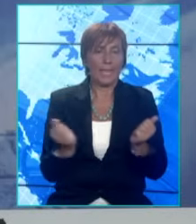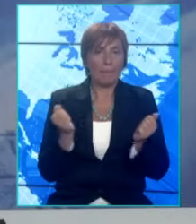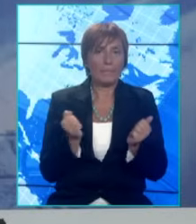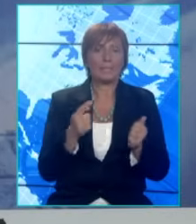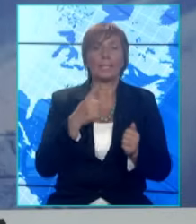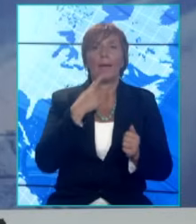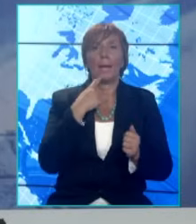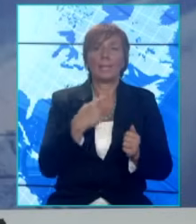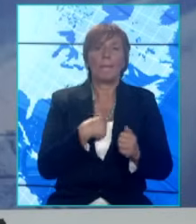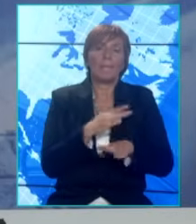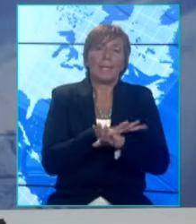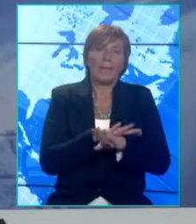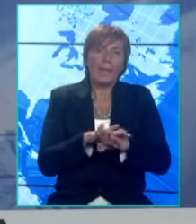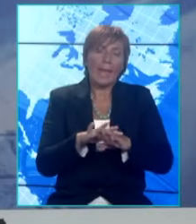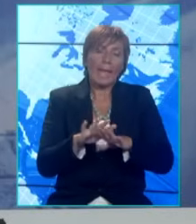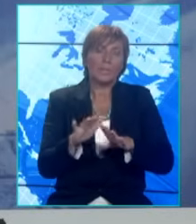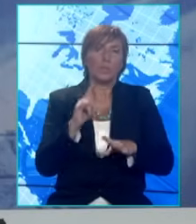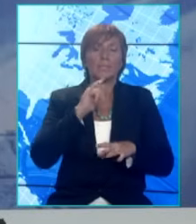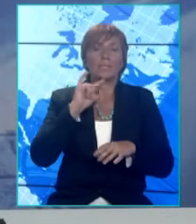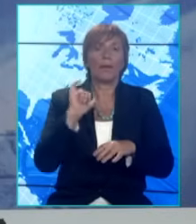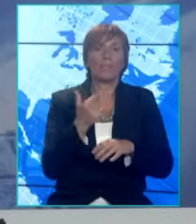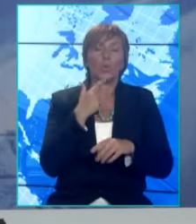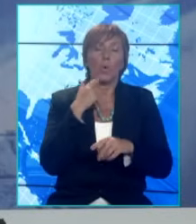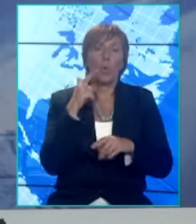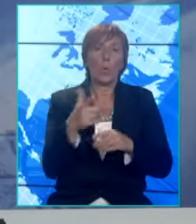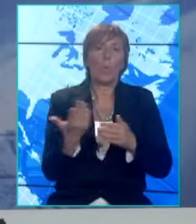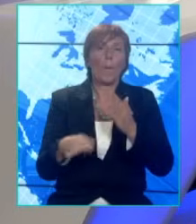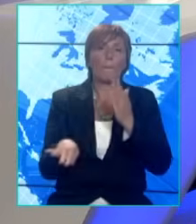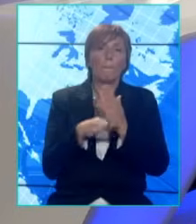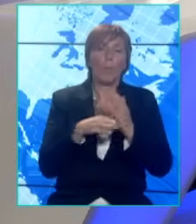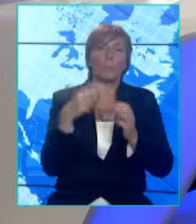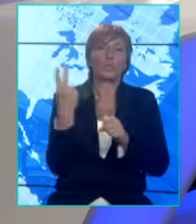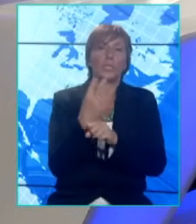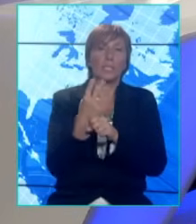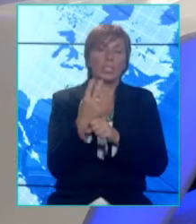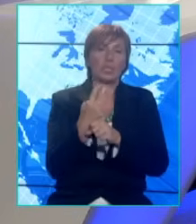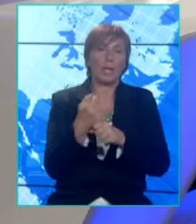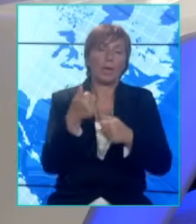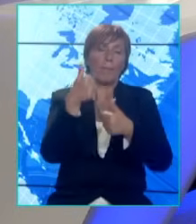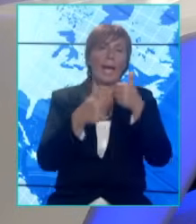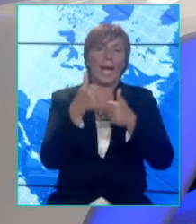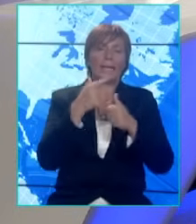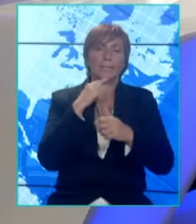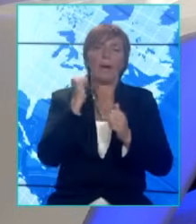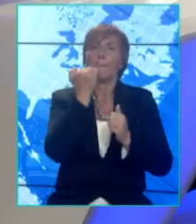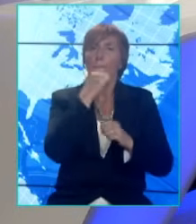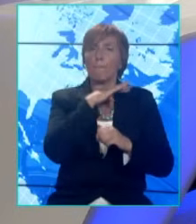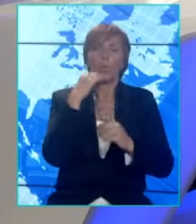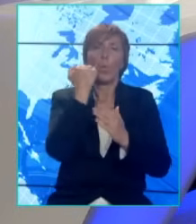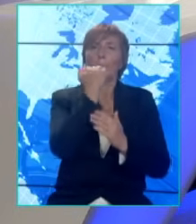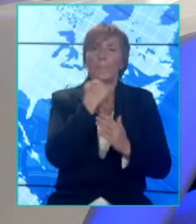i da jednostavno kako u kontekstu pomoći zemljama kandidatima za punopravno članstvo u Europskoj